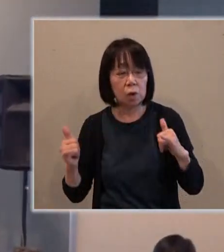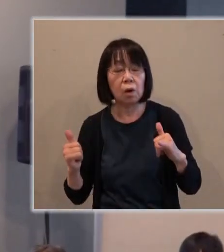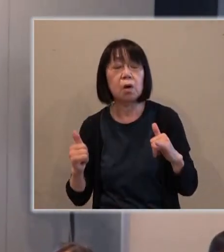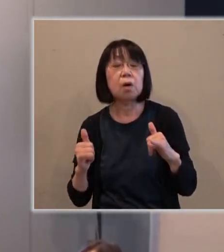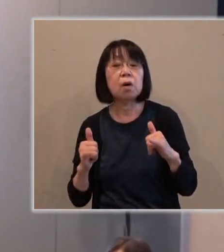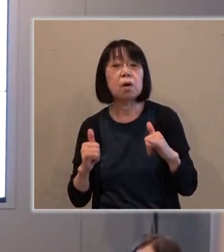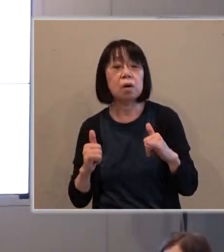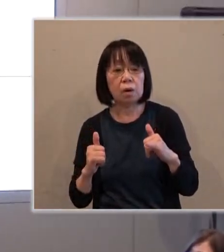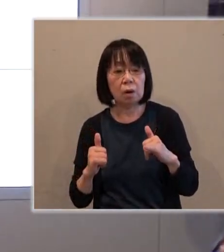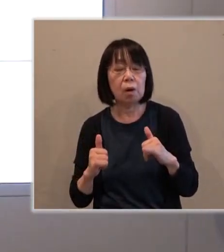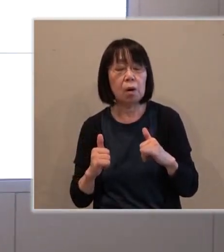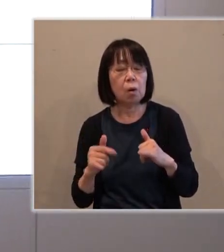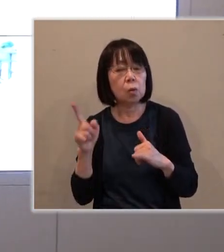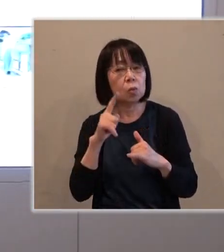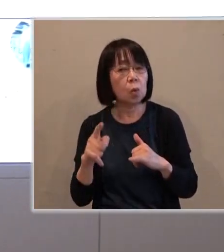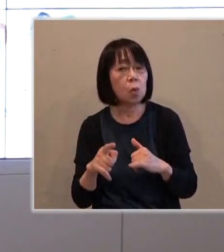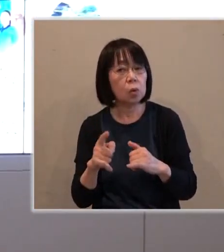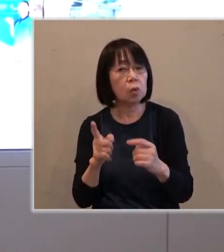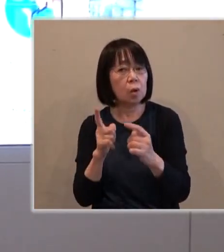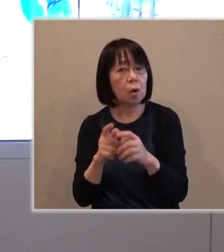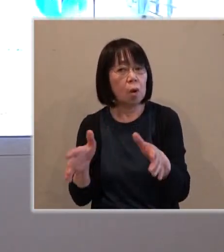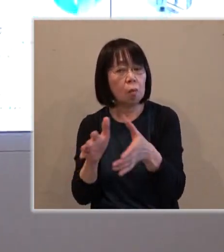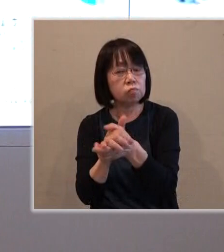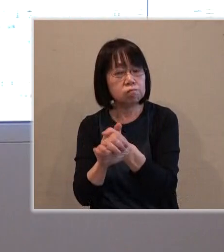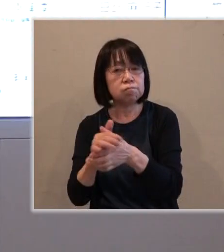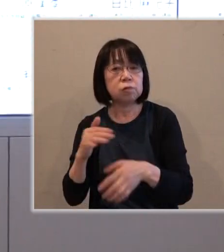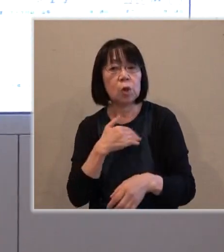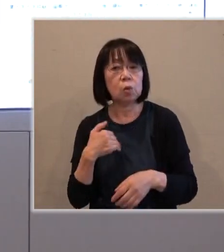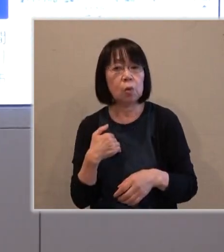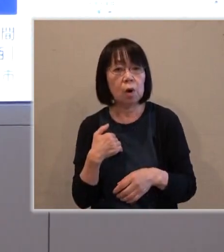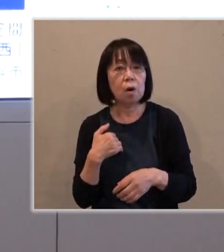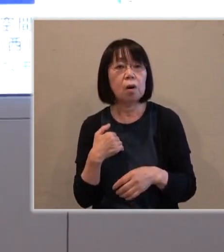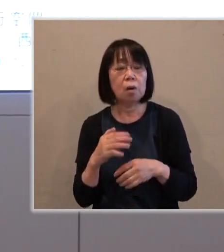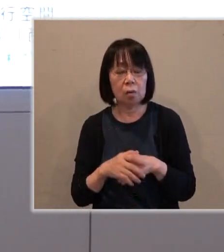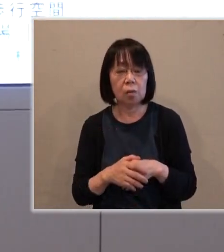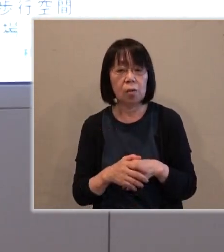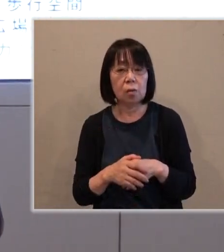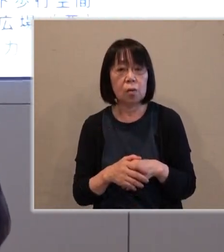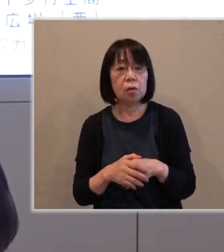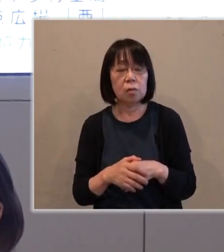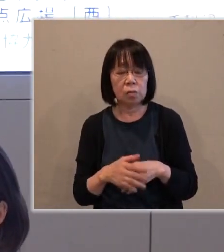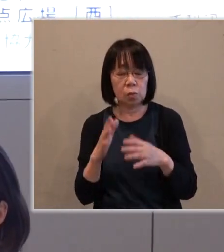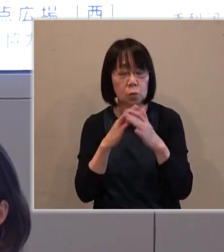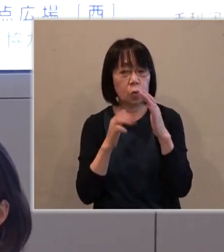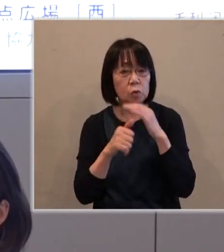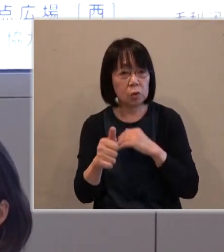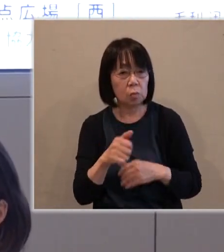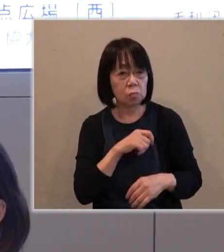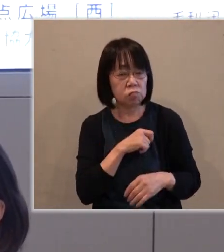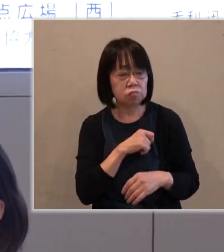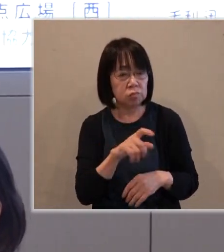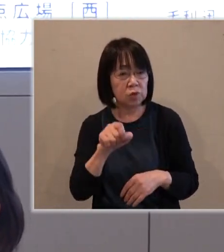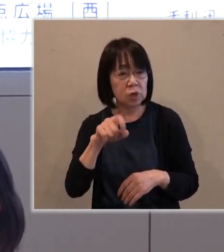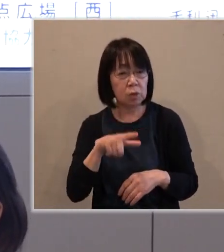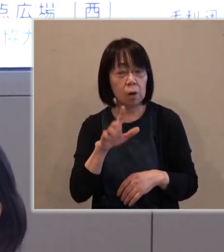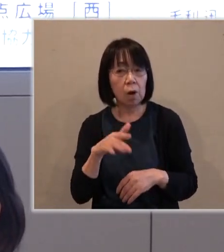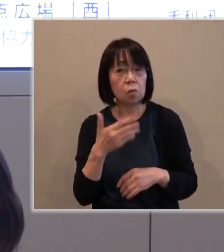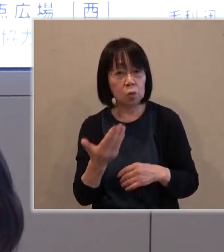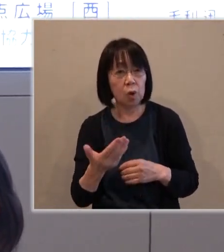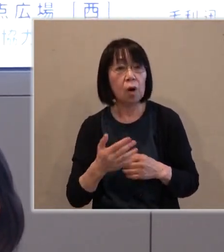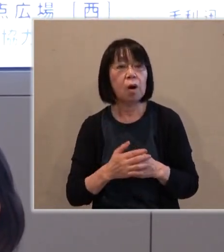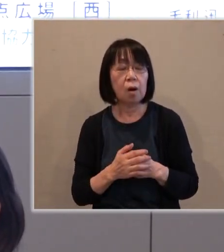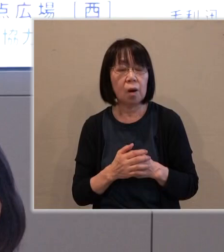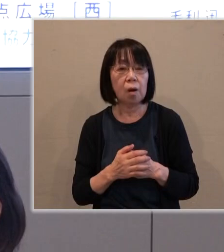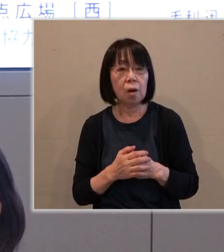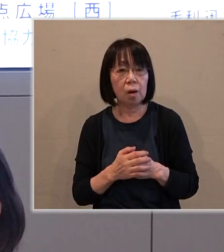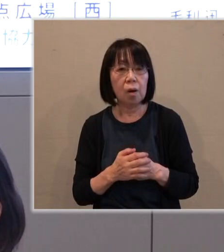間がどれくらいいるかっていう問題があると思うんですよね。だからそもそも外に行く動機があるかっていうところに結構ポイントがある気がしてて、結構そういうこう健